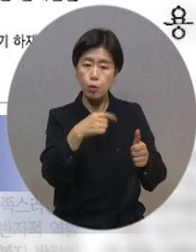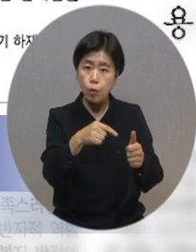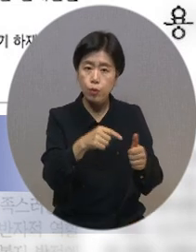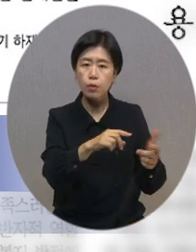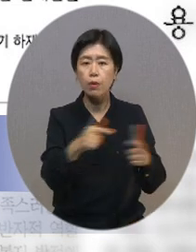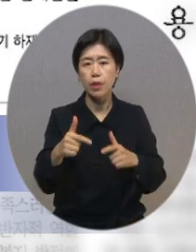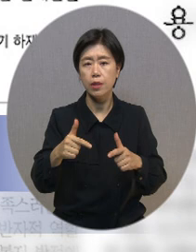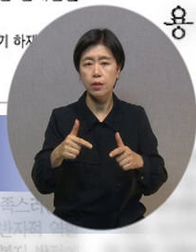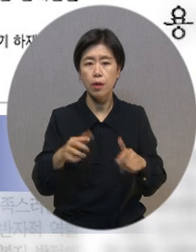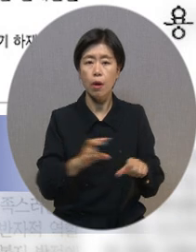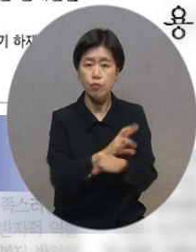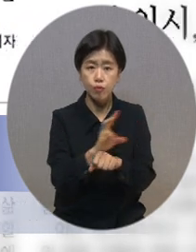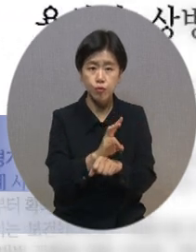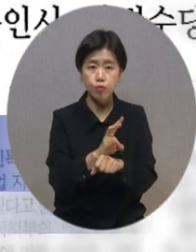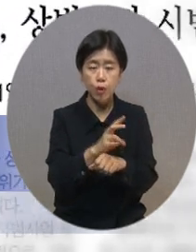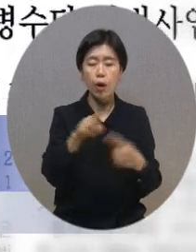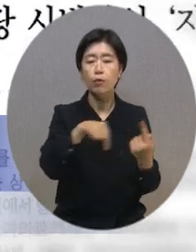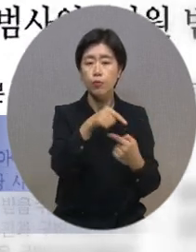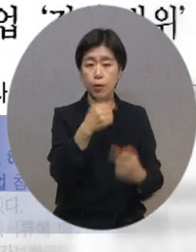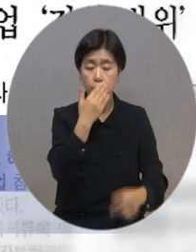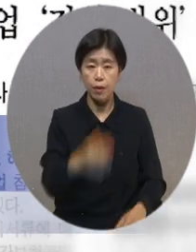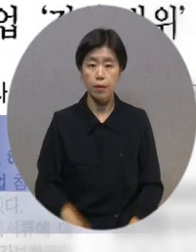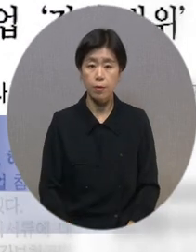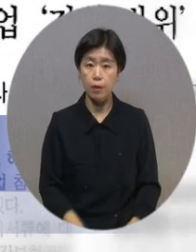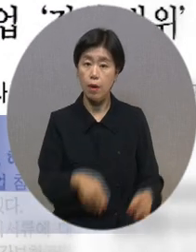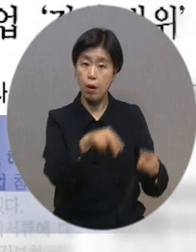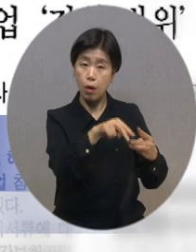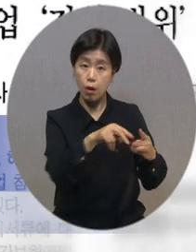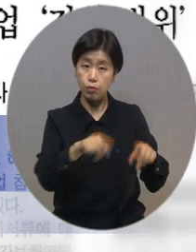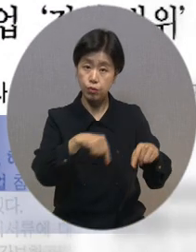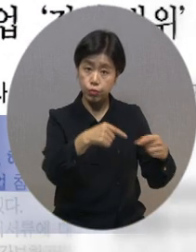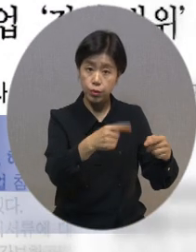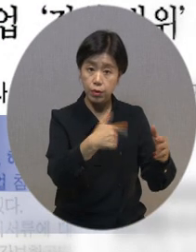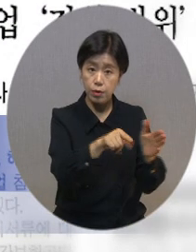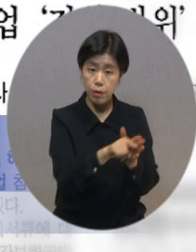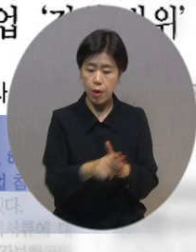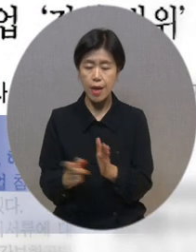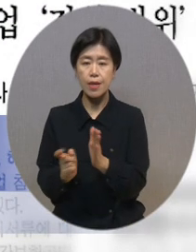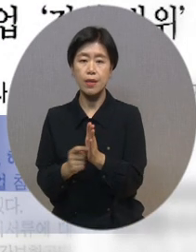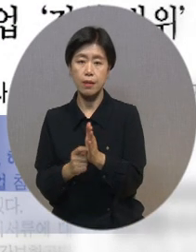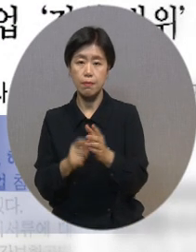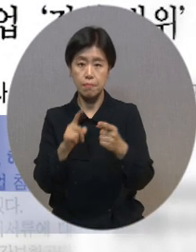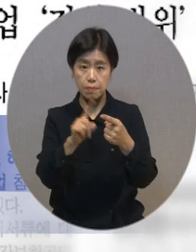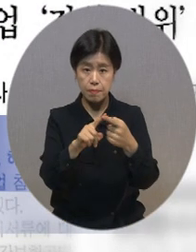24시간 운영됩니다 센터 입소 유형은 긴급과학